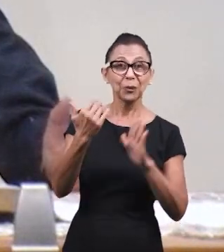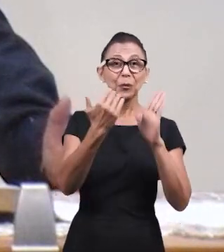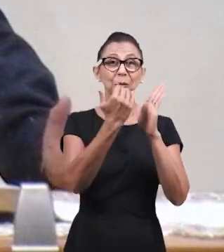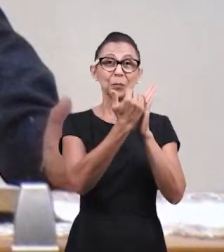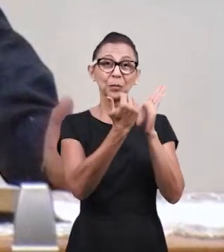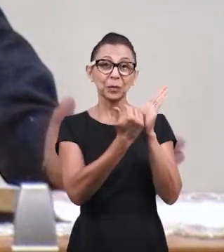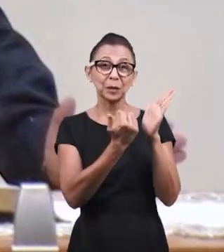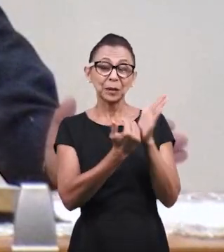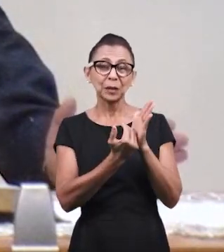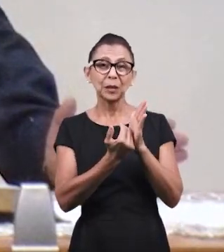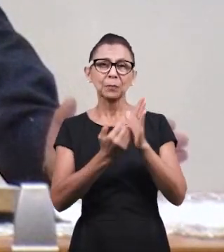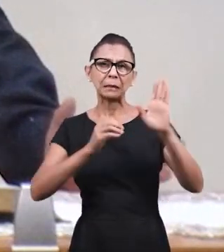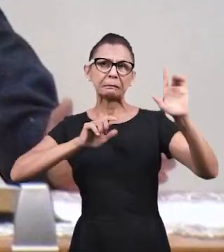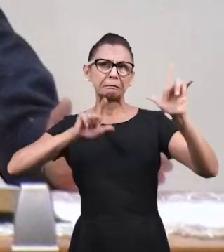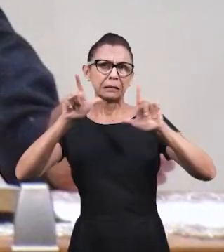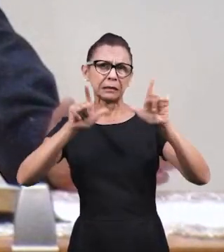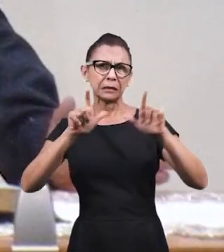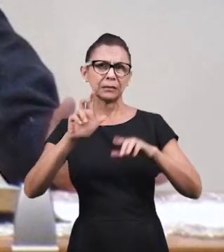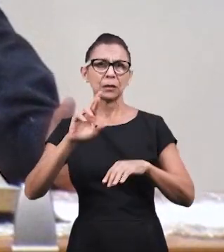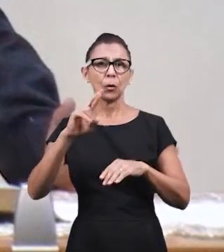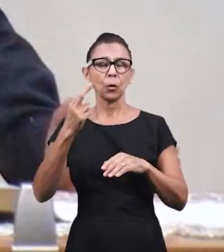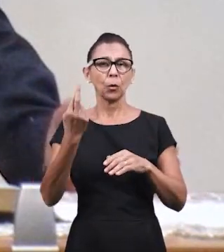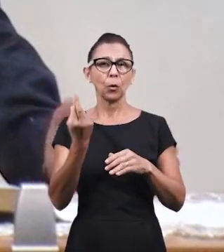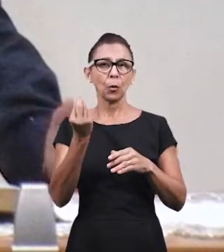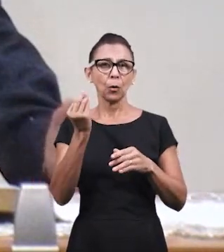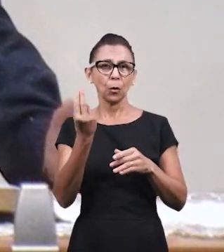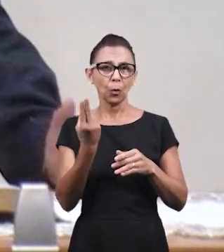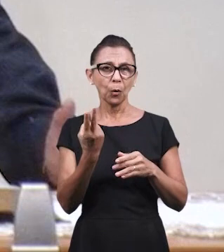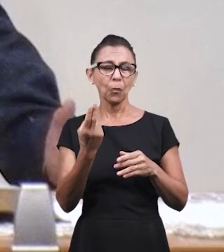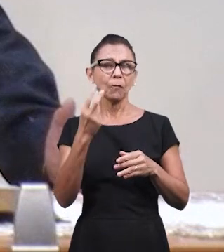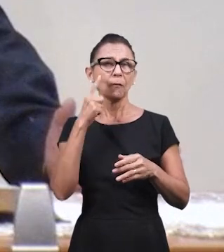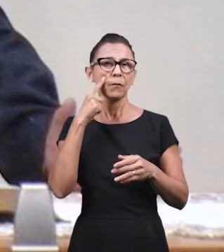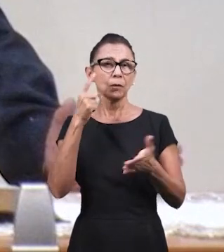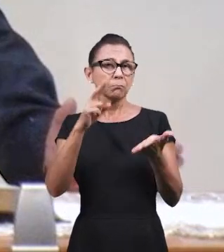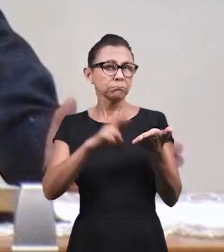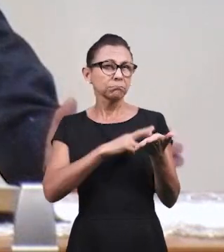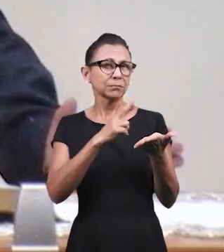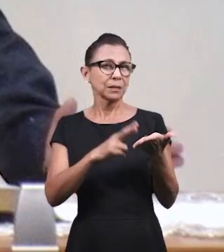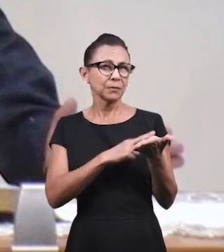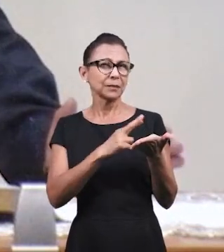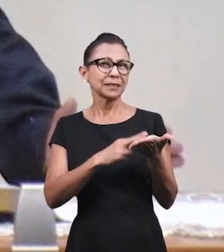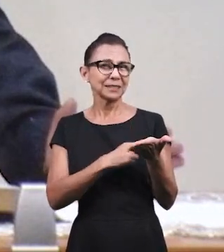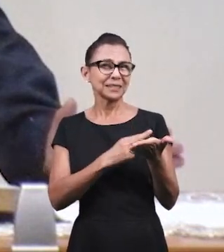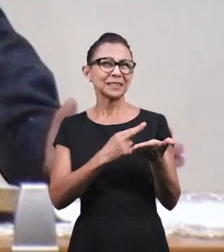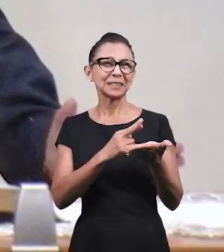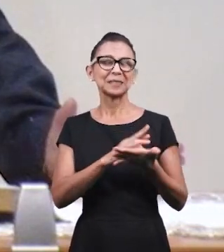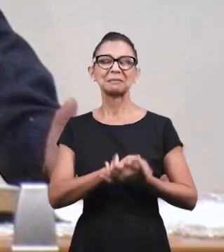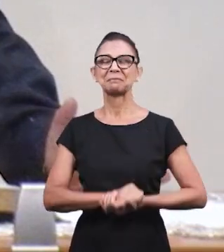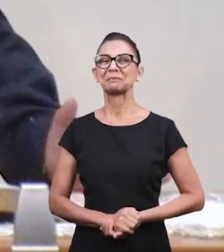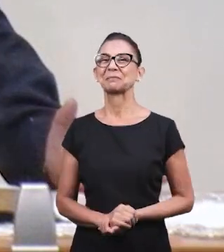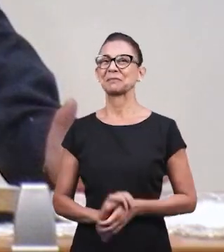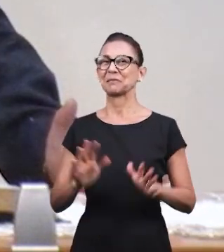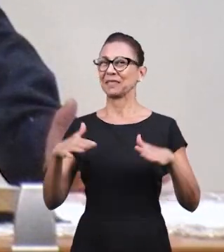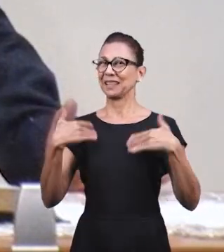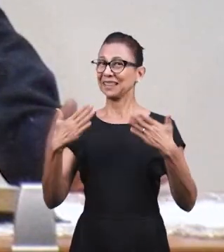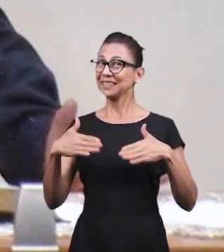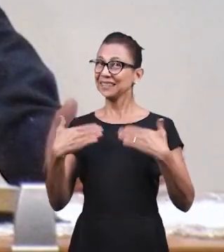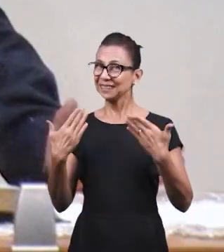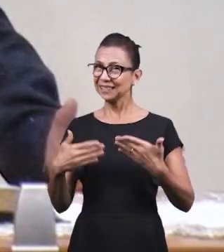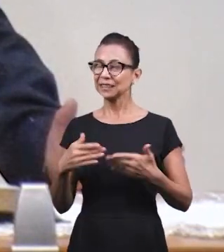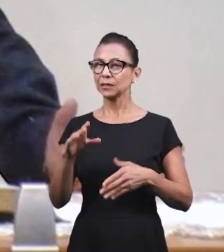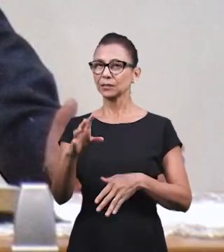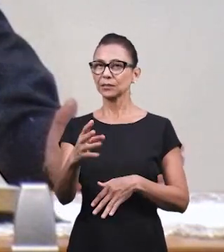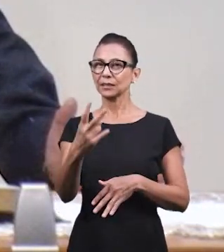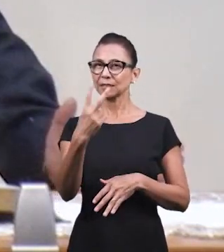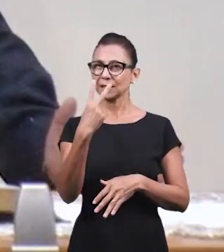услышали нашу программу по телевидению или в журнале в газете мы